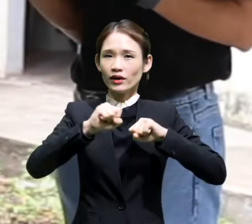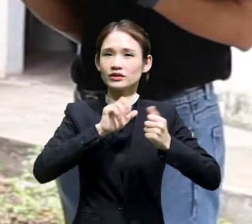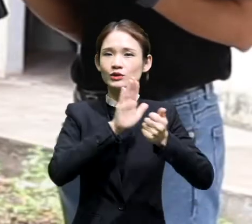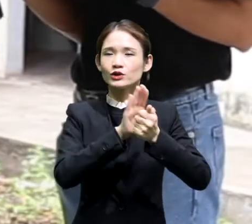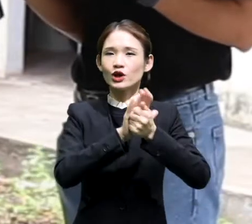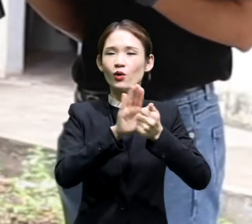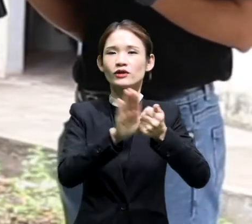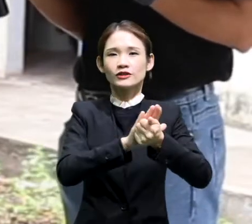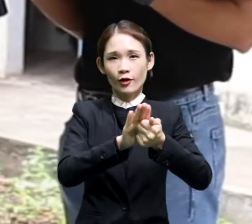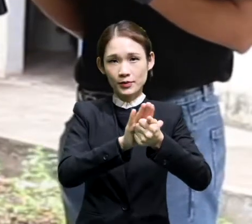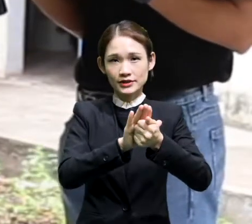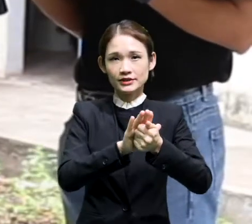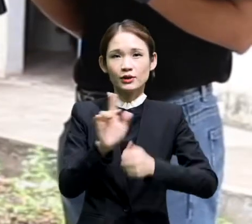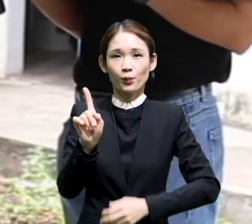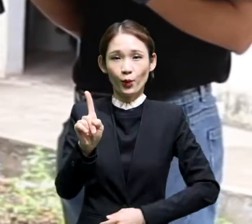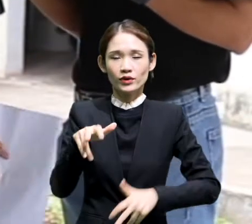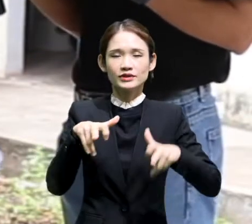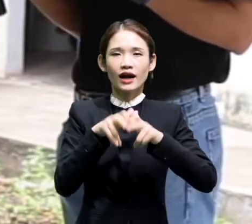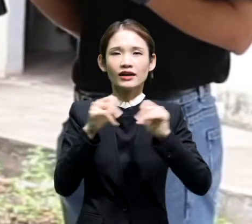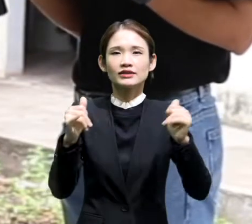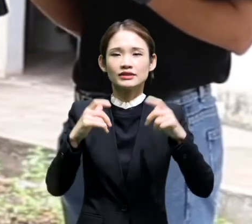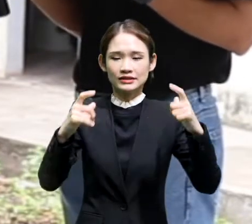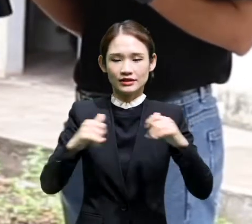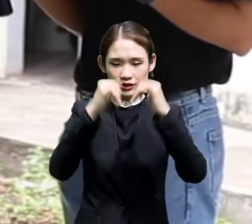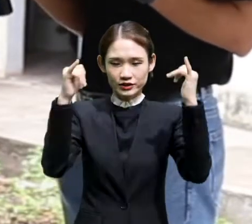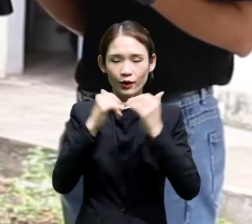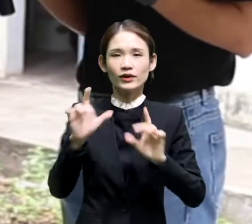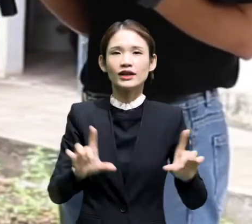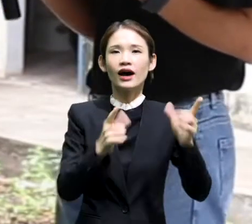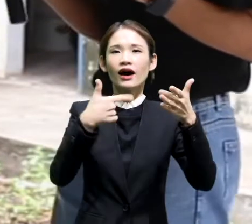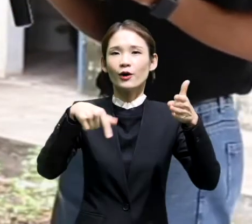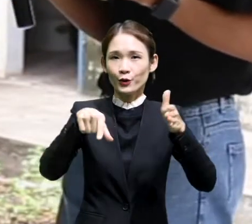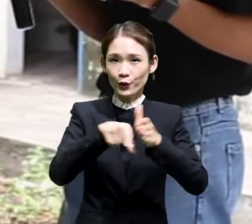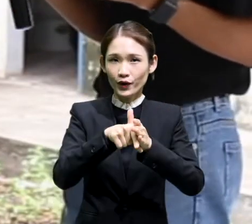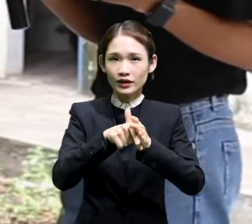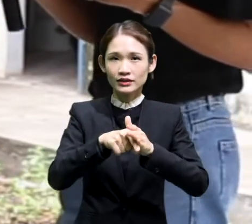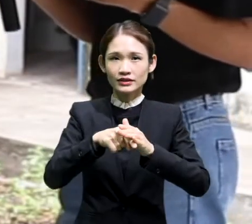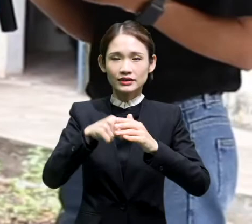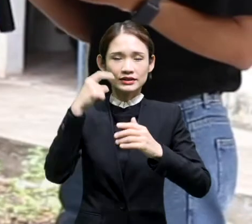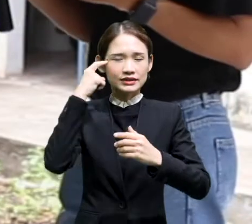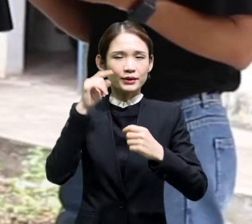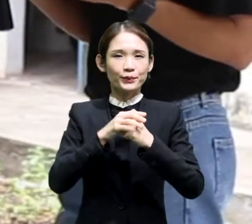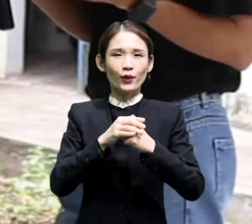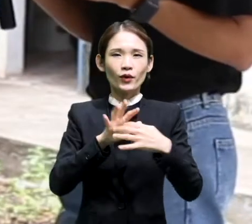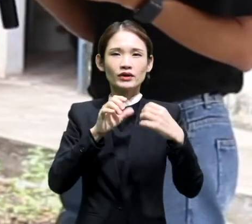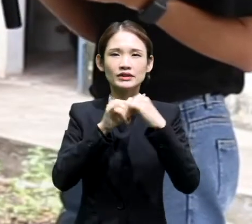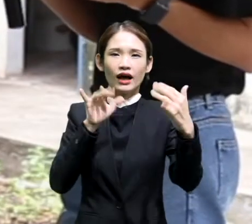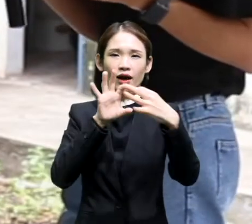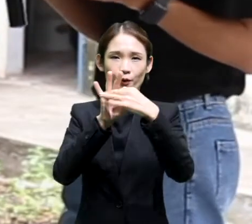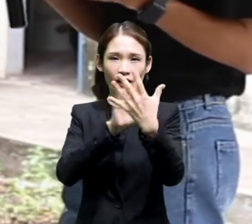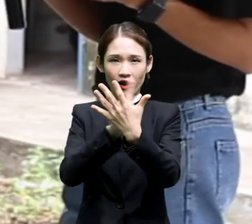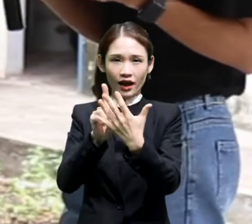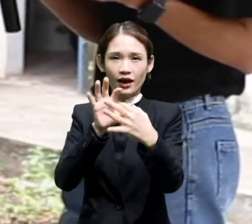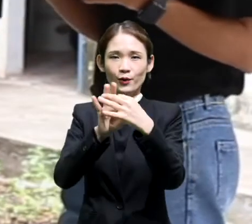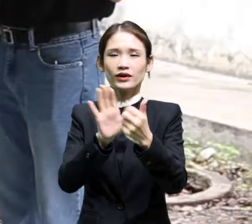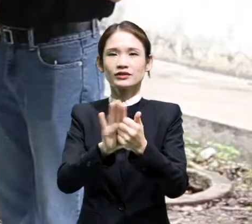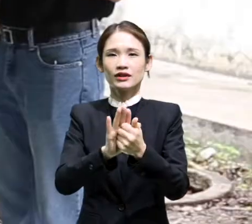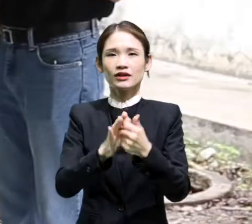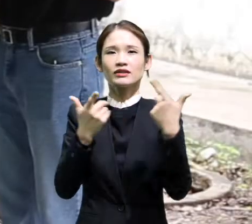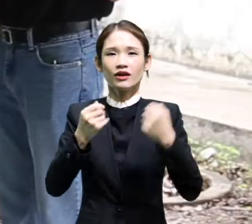그리고 활동 지원 서비스라고 해서 장애인들이 지역사회에 살아갈 수 있도록 인적 서비스를 지원해 주고